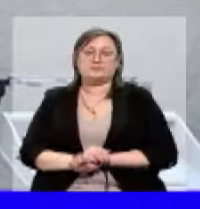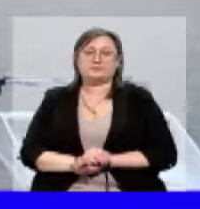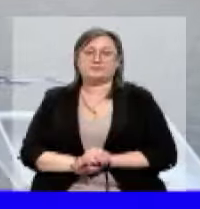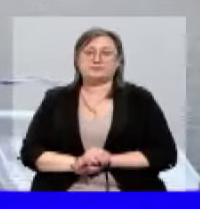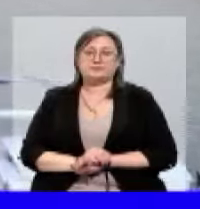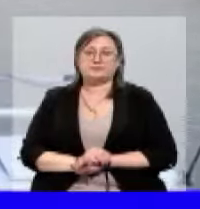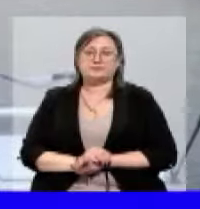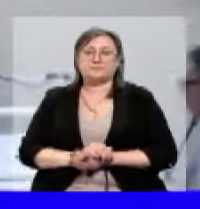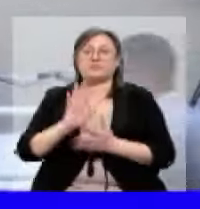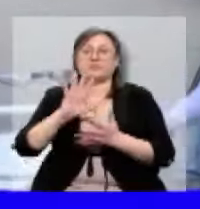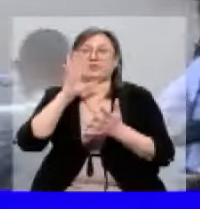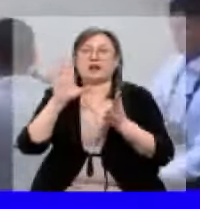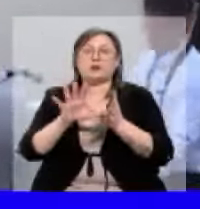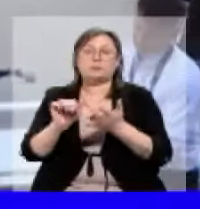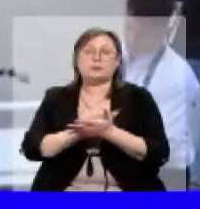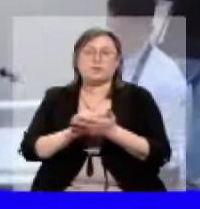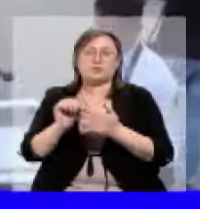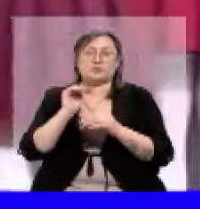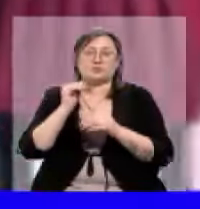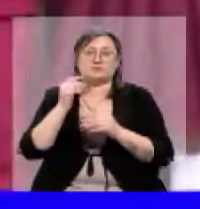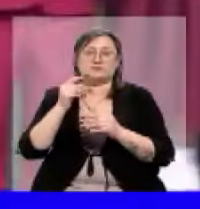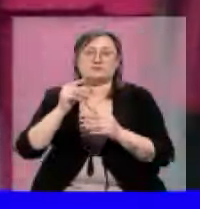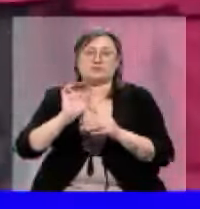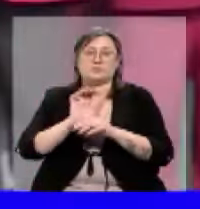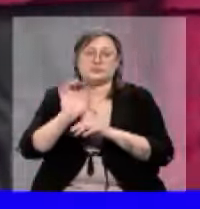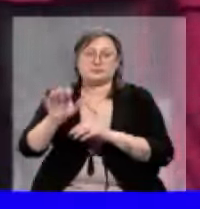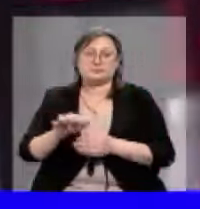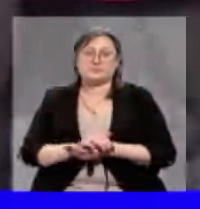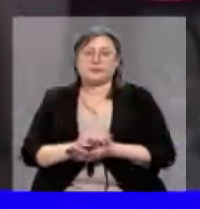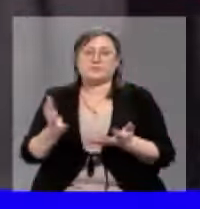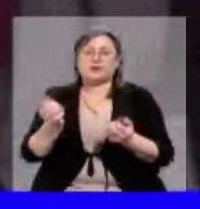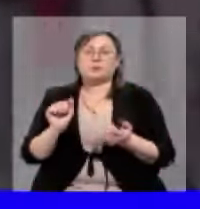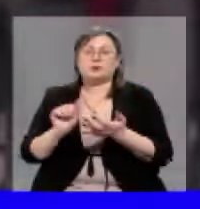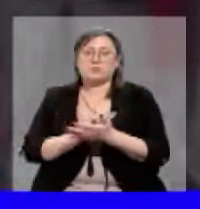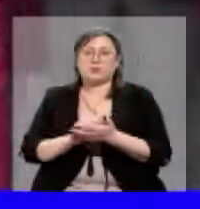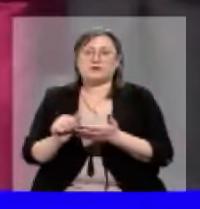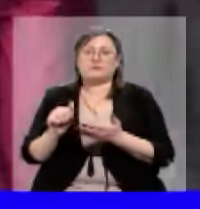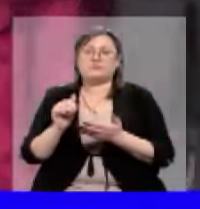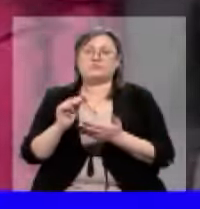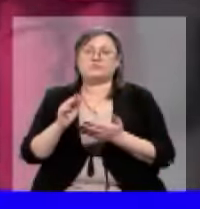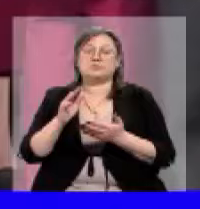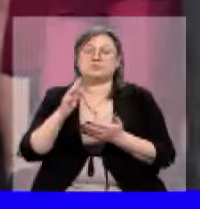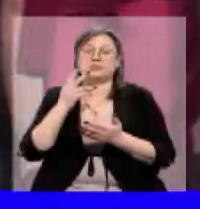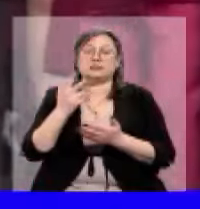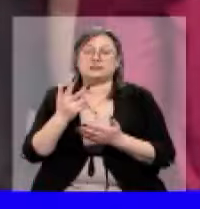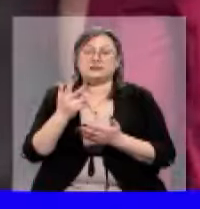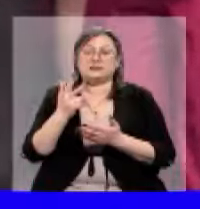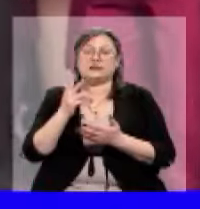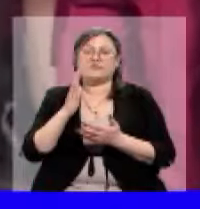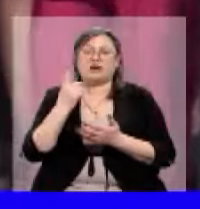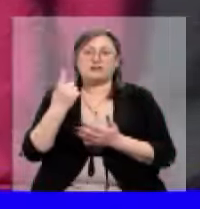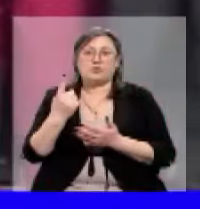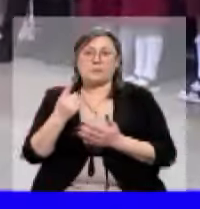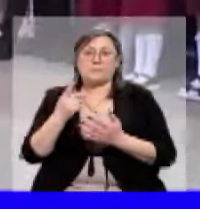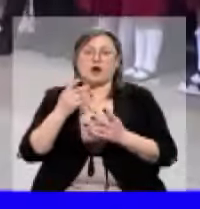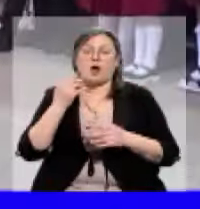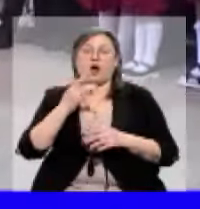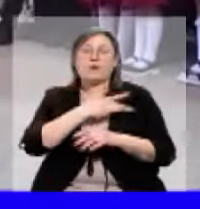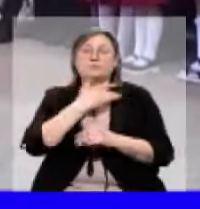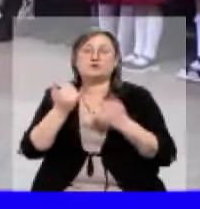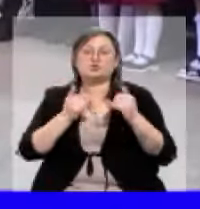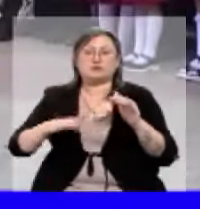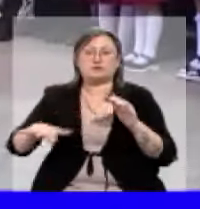бойынша жүргізіледі. Яғни мектептің қызмет көрсету аумағынан алғашқы 3 өтініш, содан соң басқа учаскеден тек 1 өтініш қабылданады. Ата-аналар назарын аударатын тағы